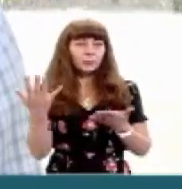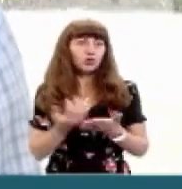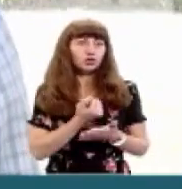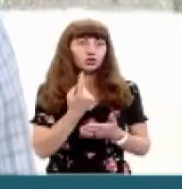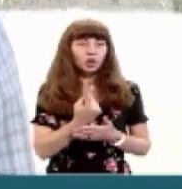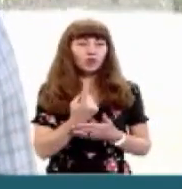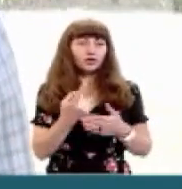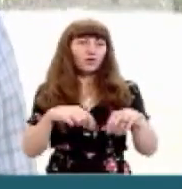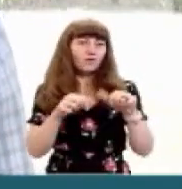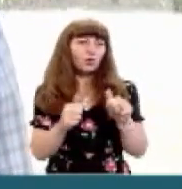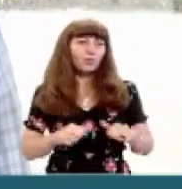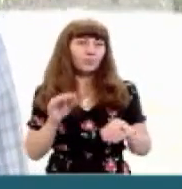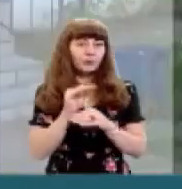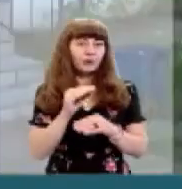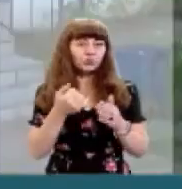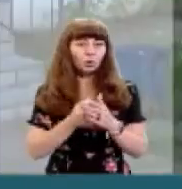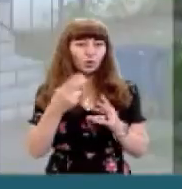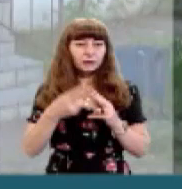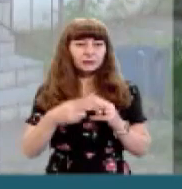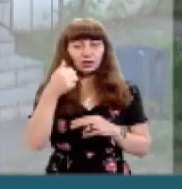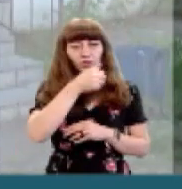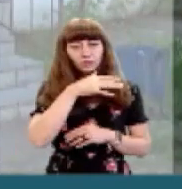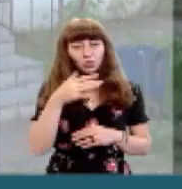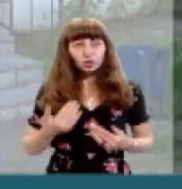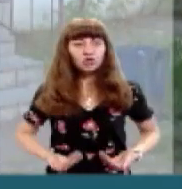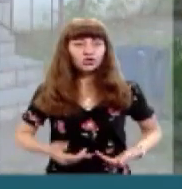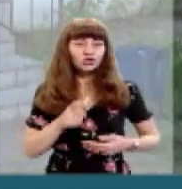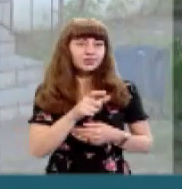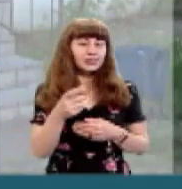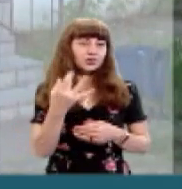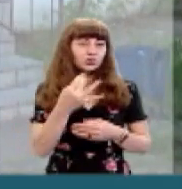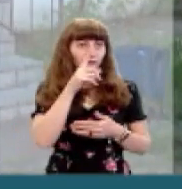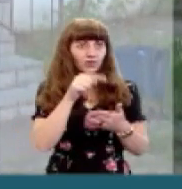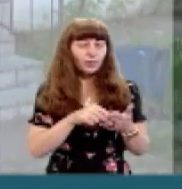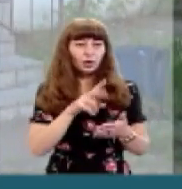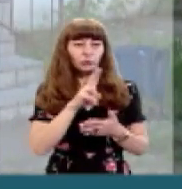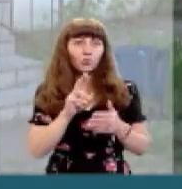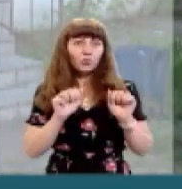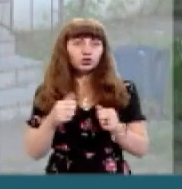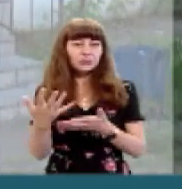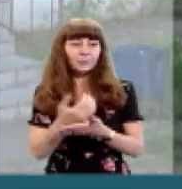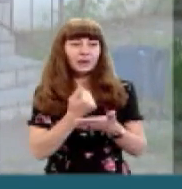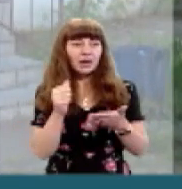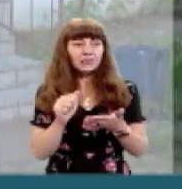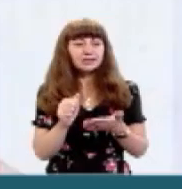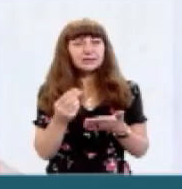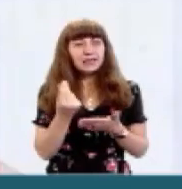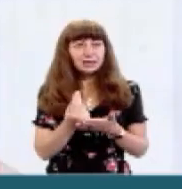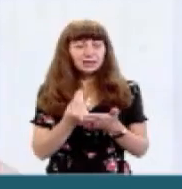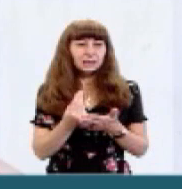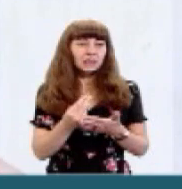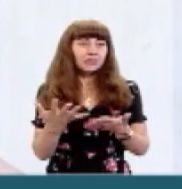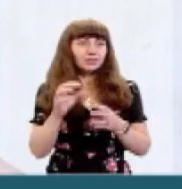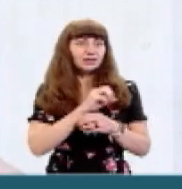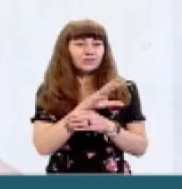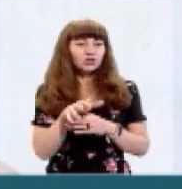одна форма прибавится, это до конца года. Многих жителей города интересует вопрос, кто может собирать деньги на содержание дома жильцов. По статьям